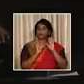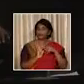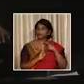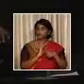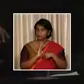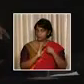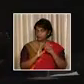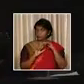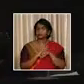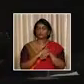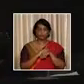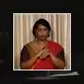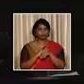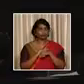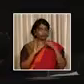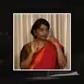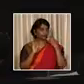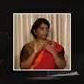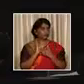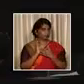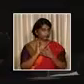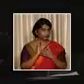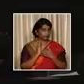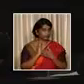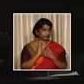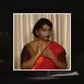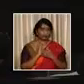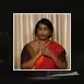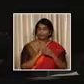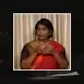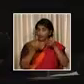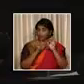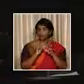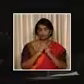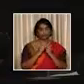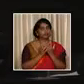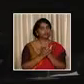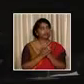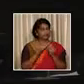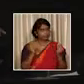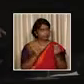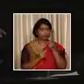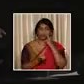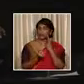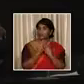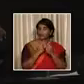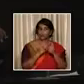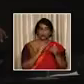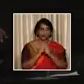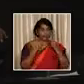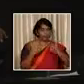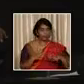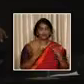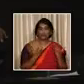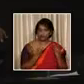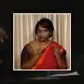நேர்மையான இதய சுத்தியான சரியான முறையிலான விசாரணைகள் மேற்கொள்ளப்படவில்லை அந்த விசாரணைகள்